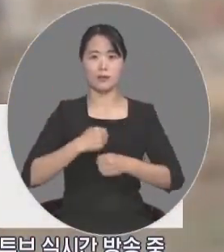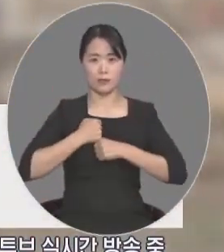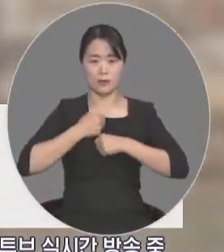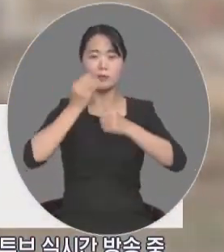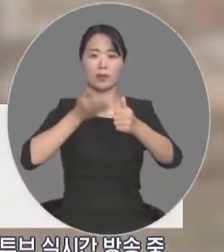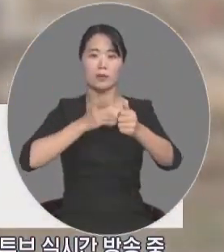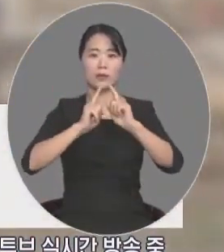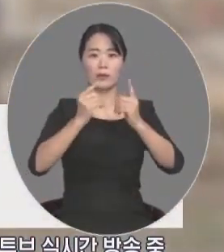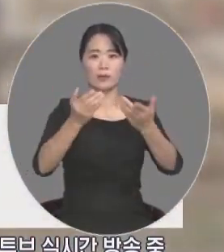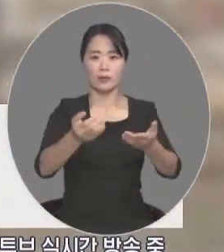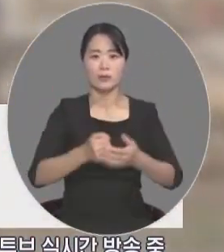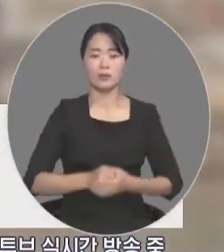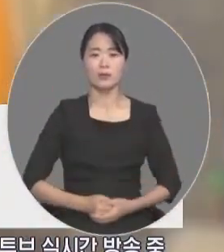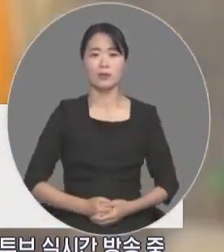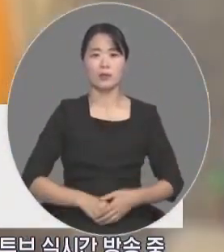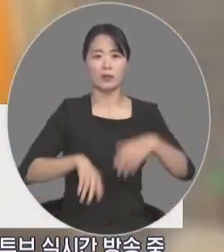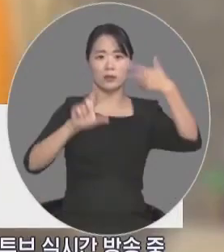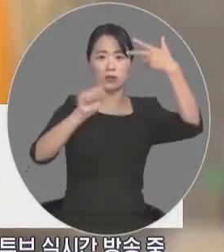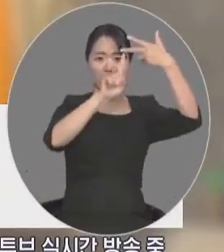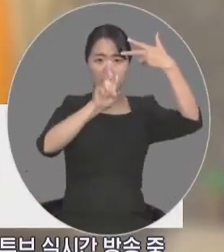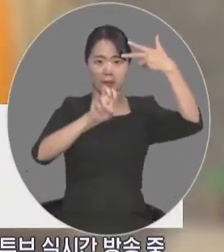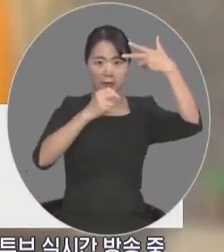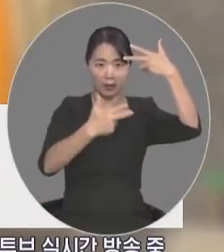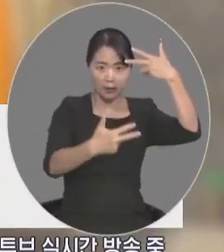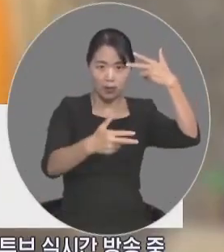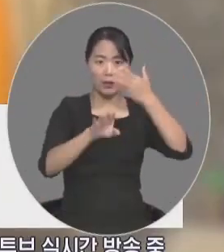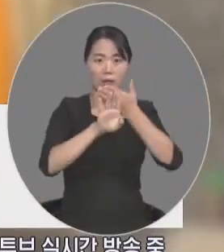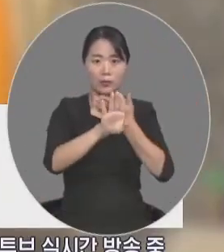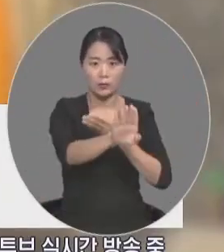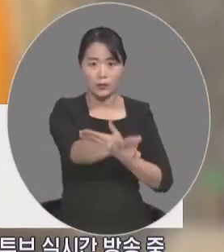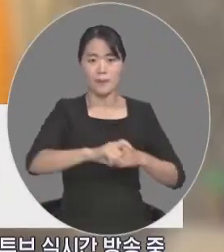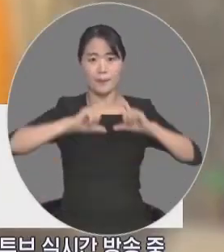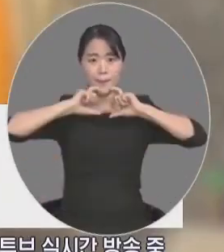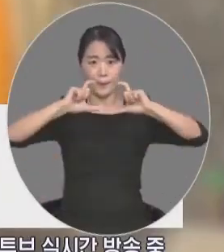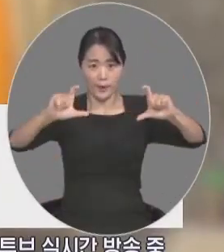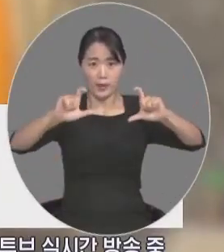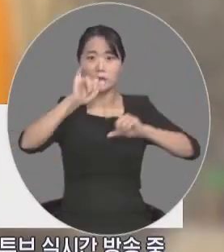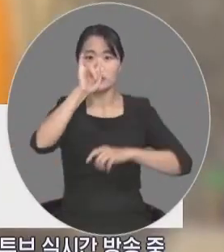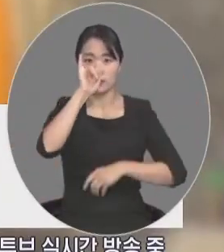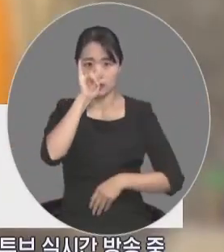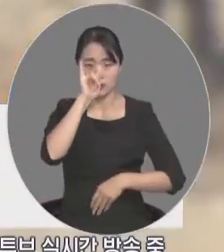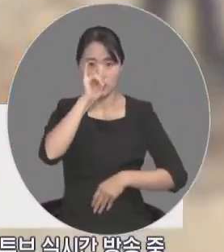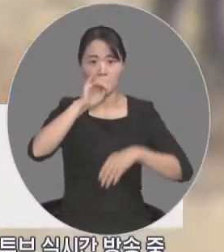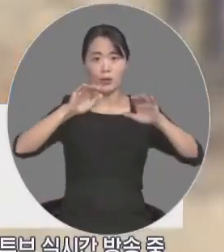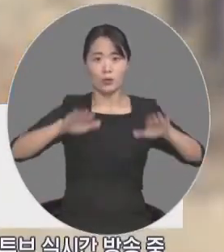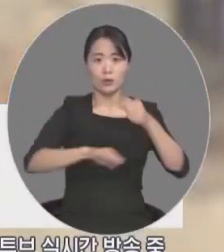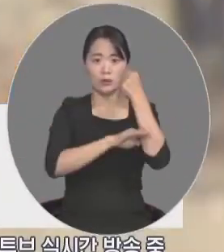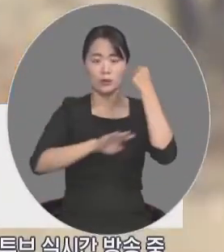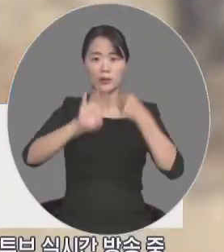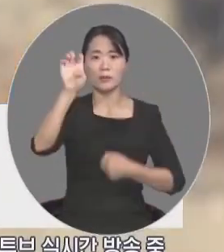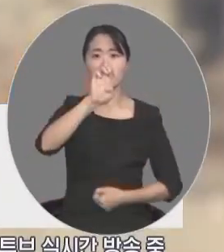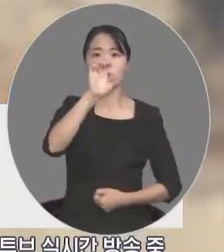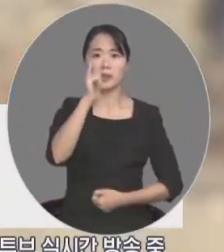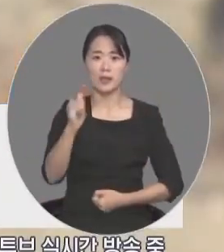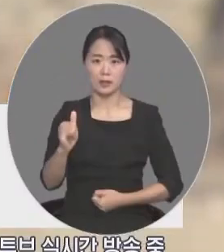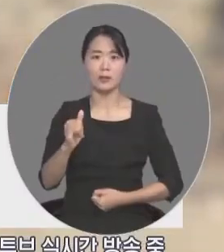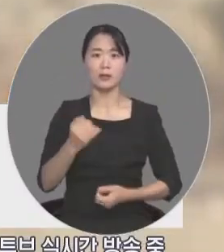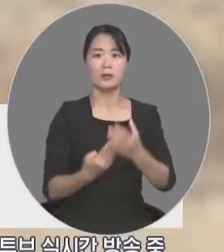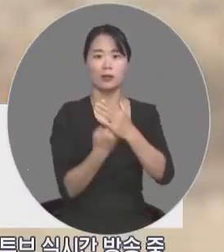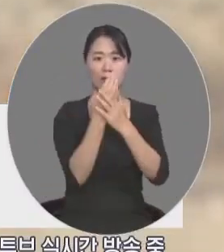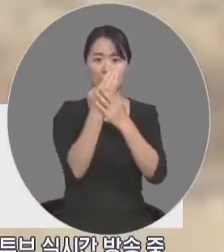지난달 27일부터 폭염 경보가 지속되면서 오늘 기준 40명의 온열 질환자가 발생,